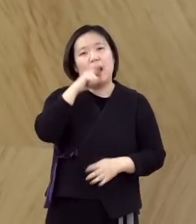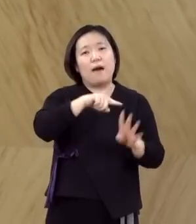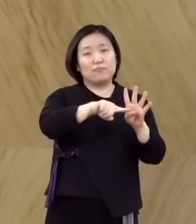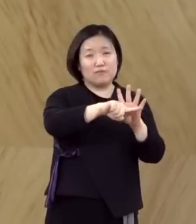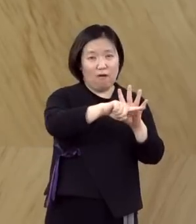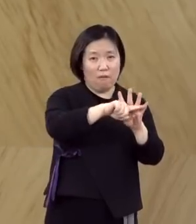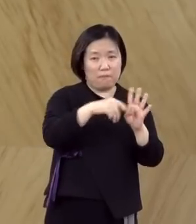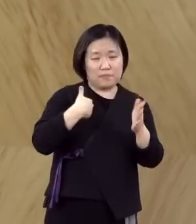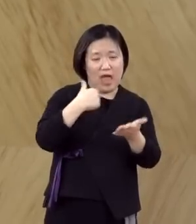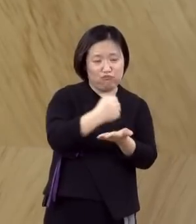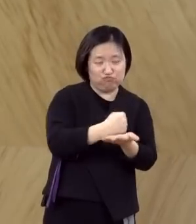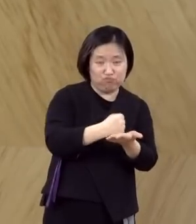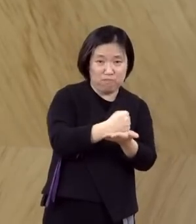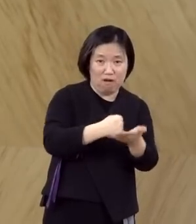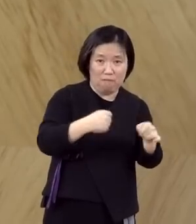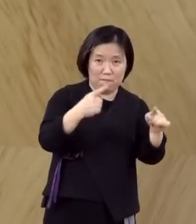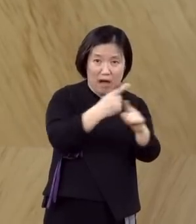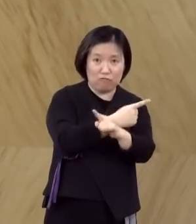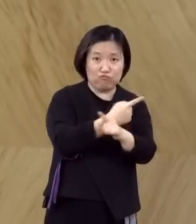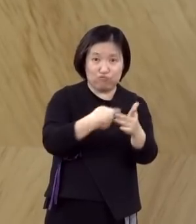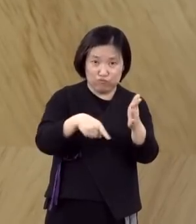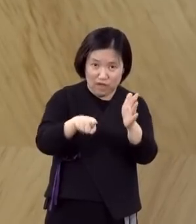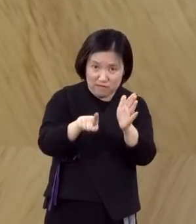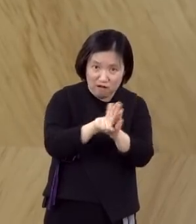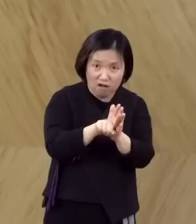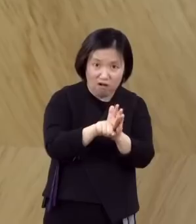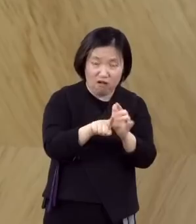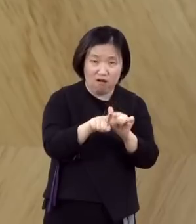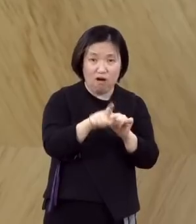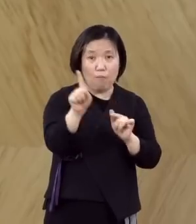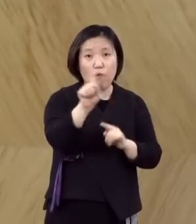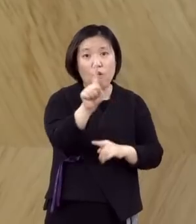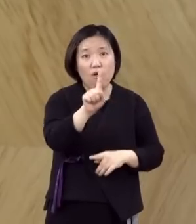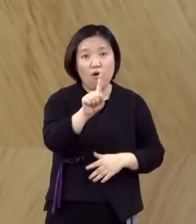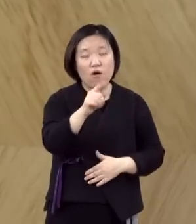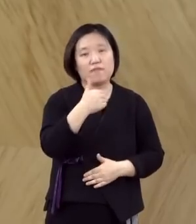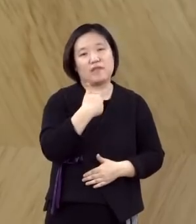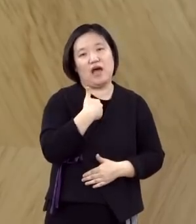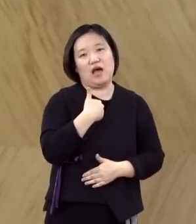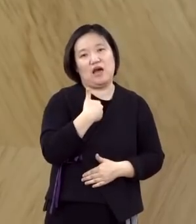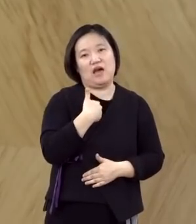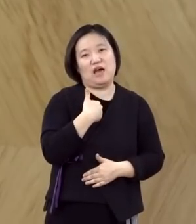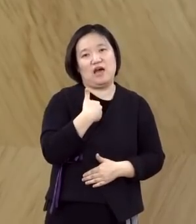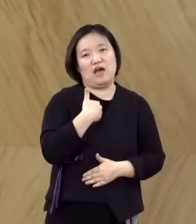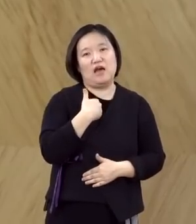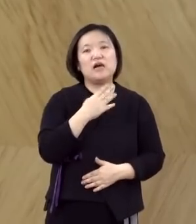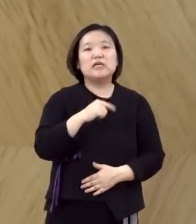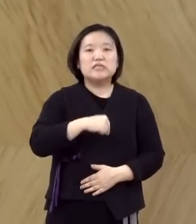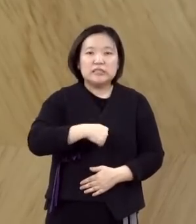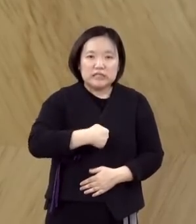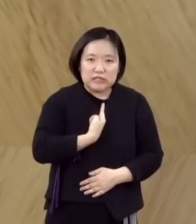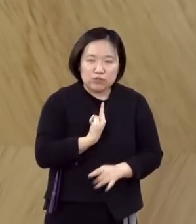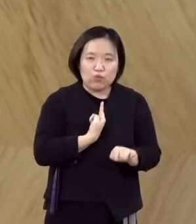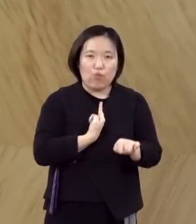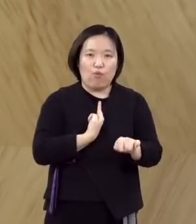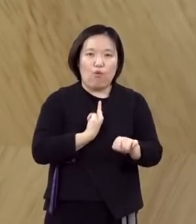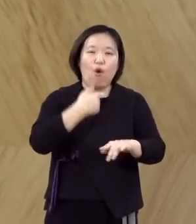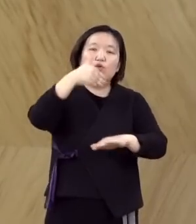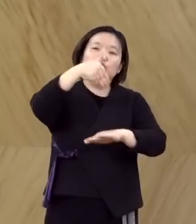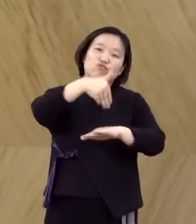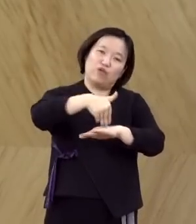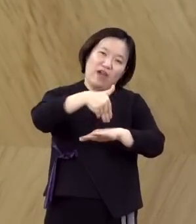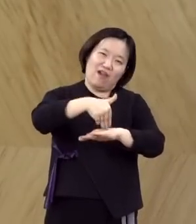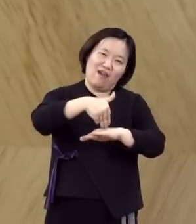업보와운명,그리고 숙명을바꾸는것은궁극적으로오직 자신의개인적